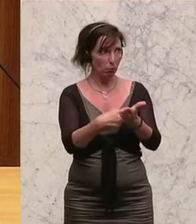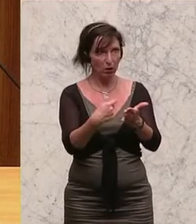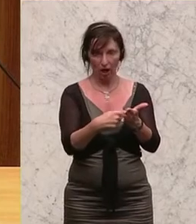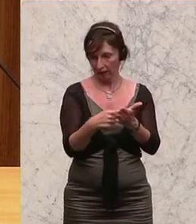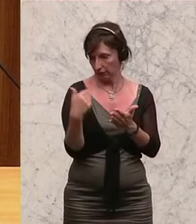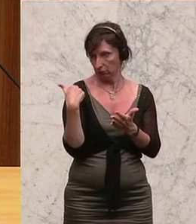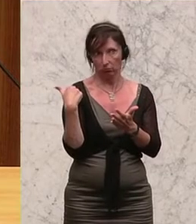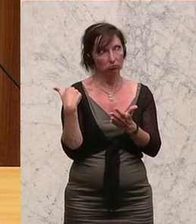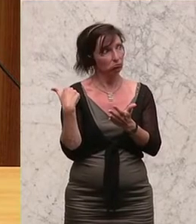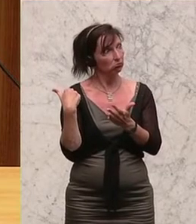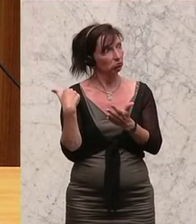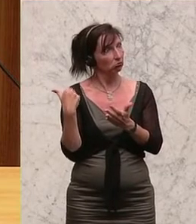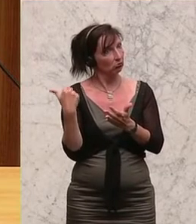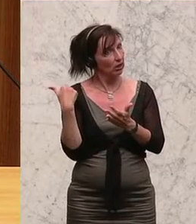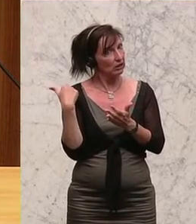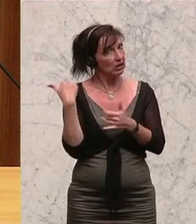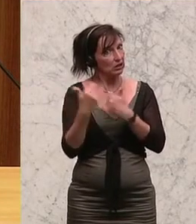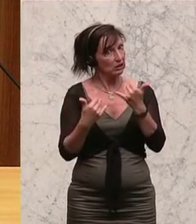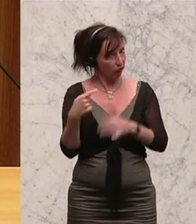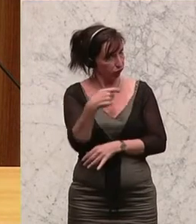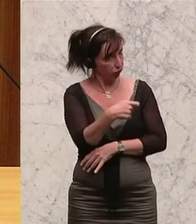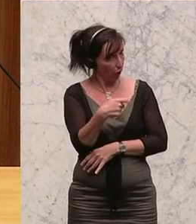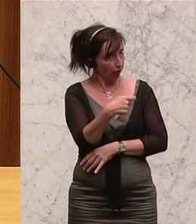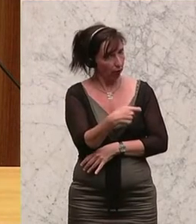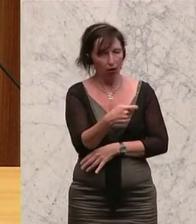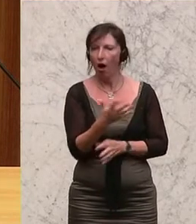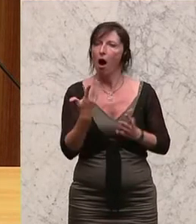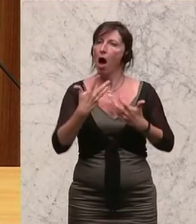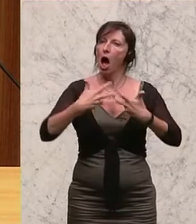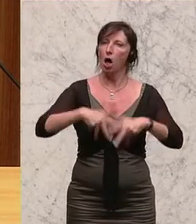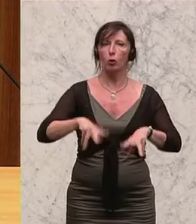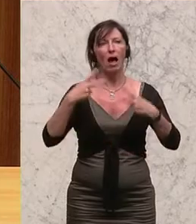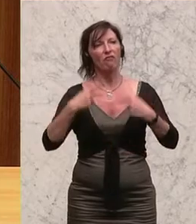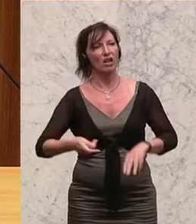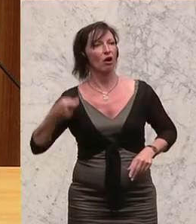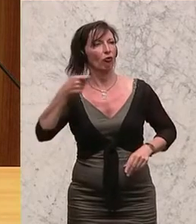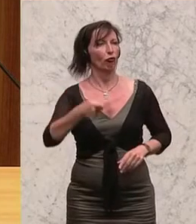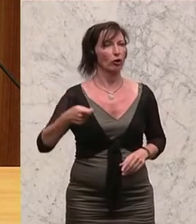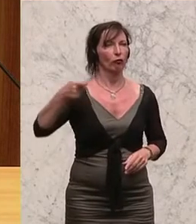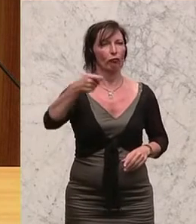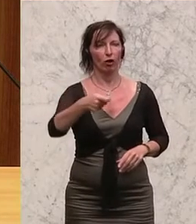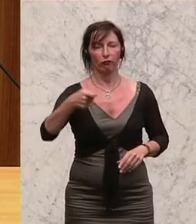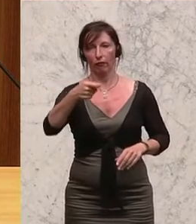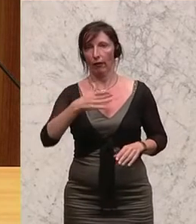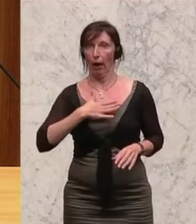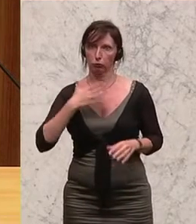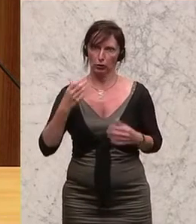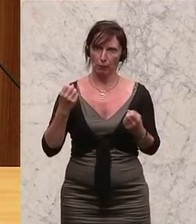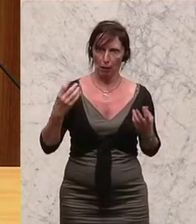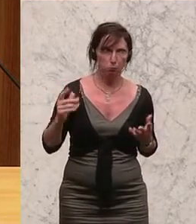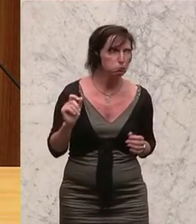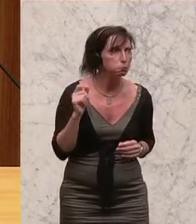im letzten Jahr gefördert wurden, fortgeschrieben werden, ohne dass da, wenn nicht irgendwas Besonderes passiert. Drehen wir es